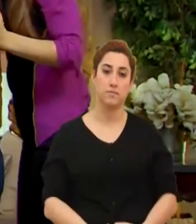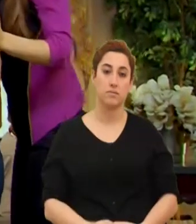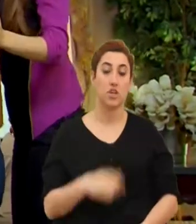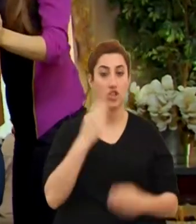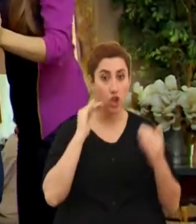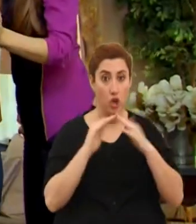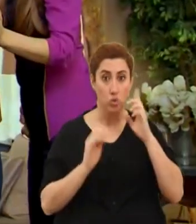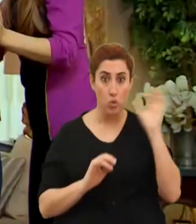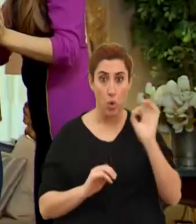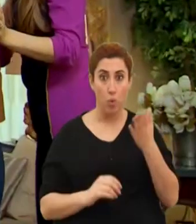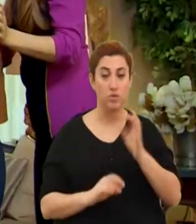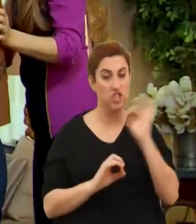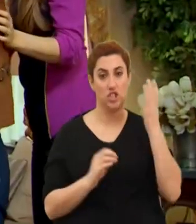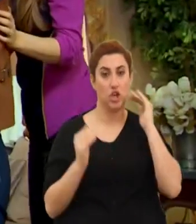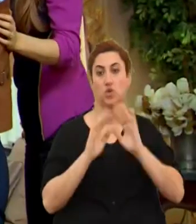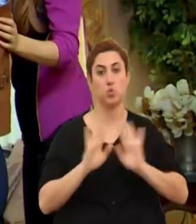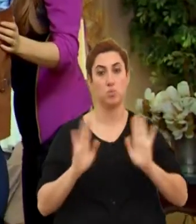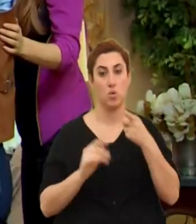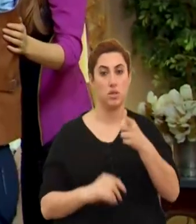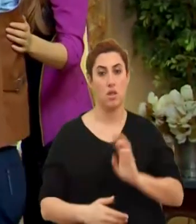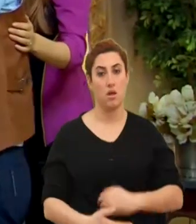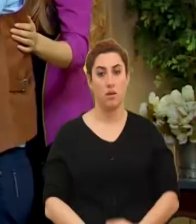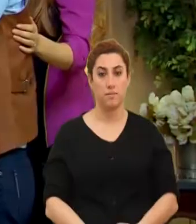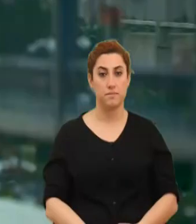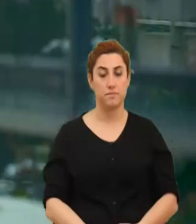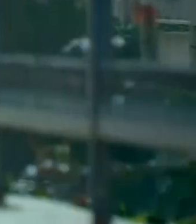Hiç yakışıyor mu? Hiç yakışıyor mu? Hiç yakışıyor mu sana?